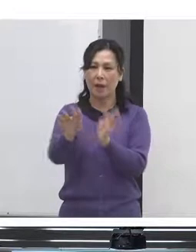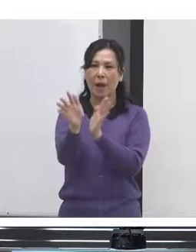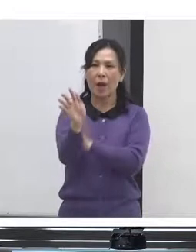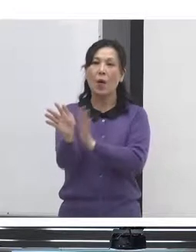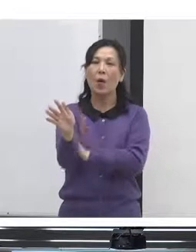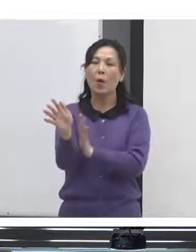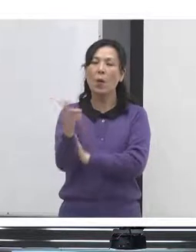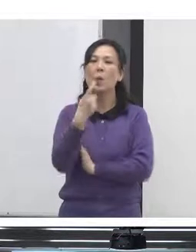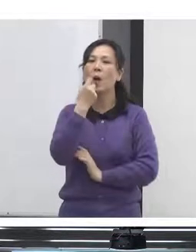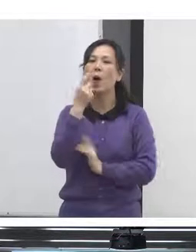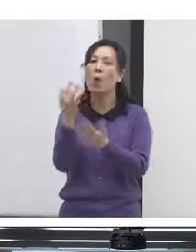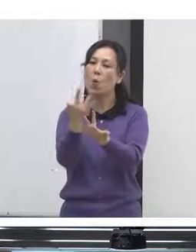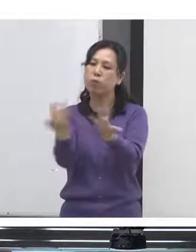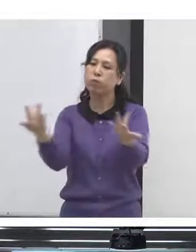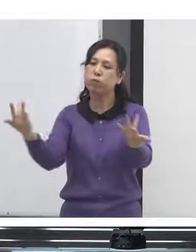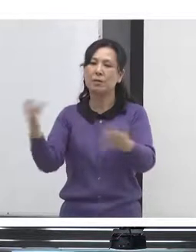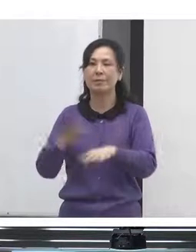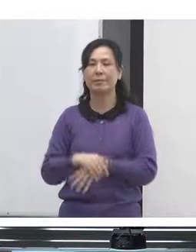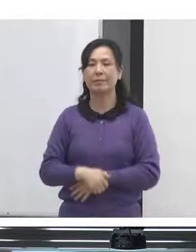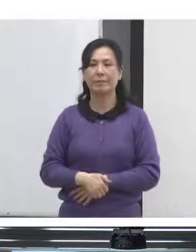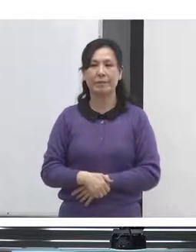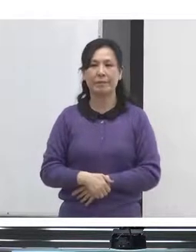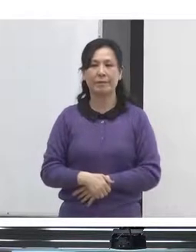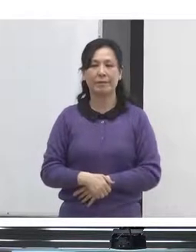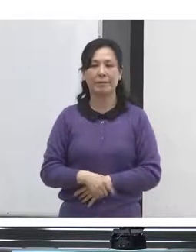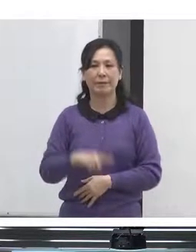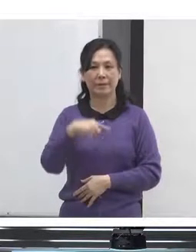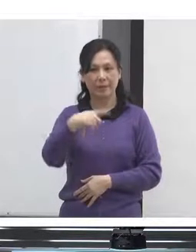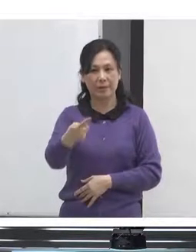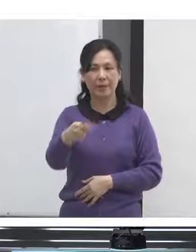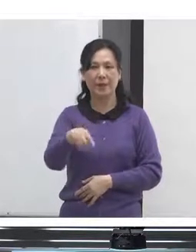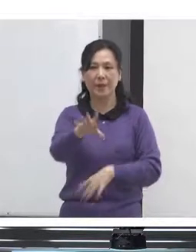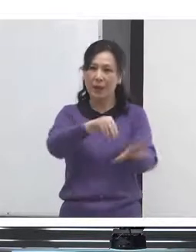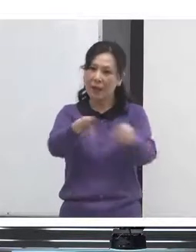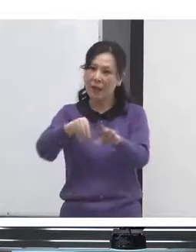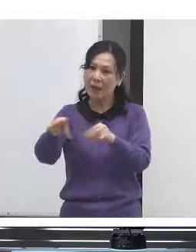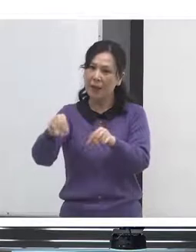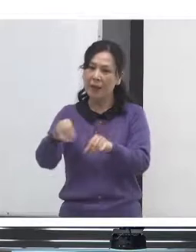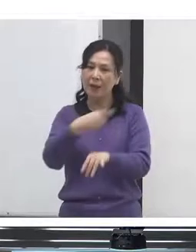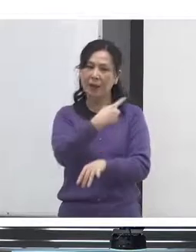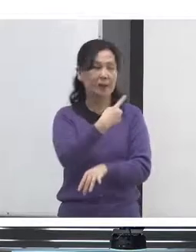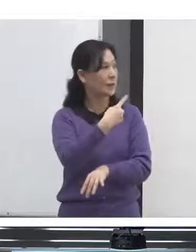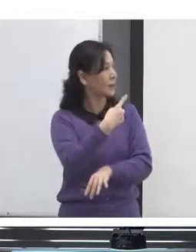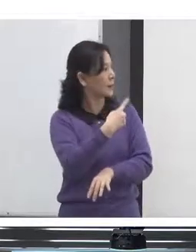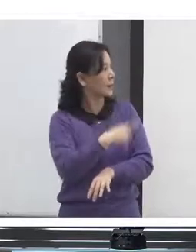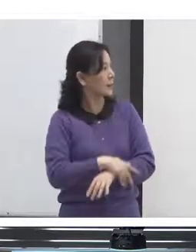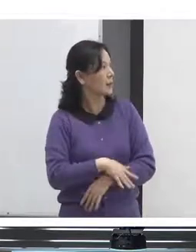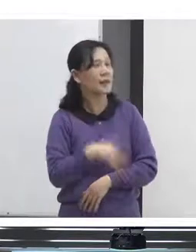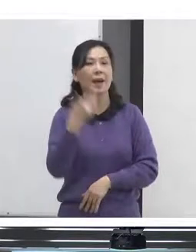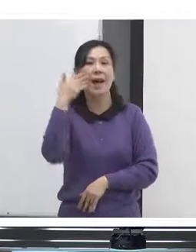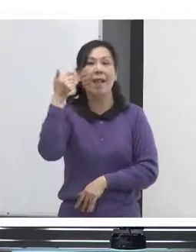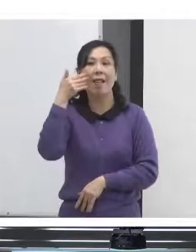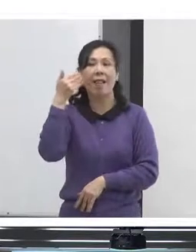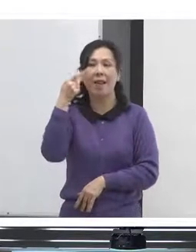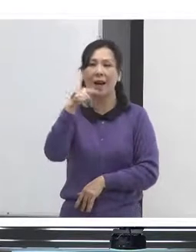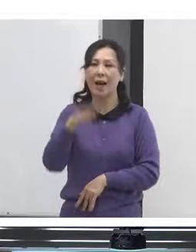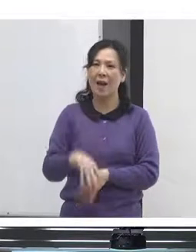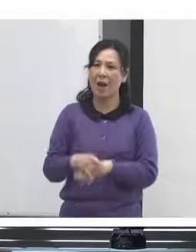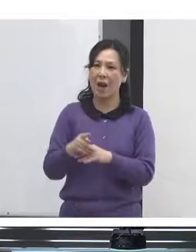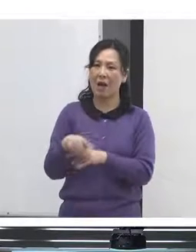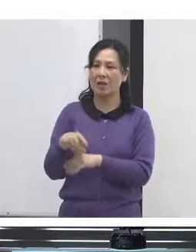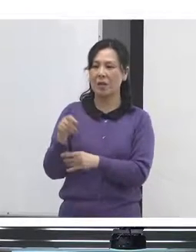析，然后我另外也收集了一些收入的一个因子，大家可以看到浅蓝色这部分就是收入相对高